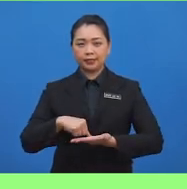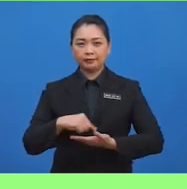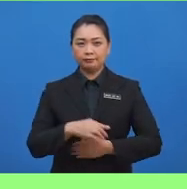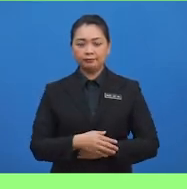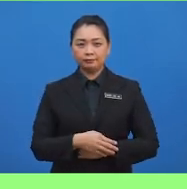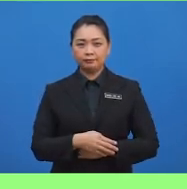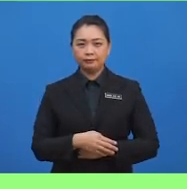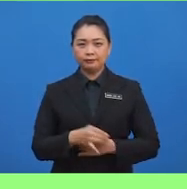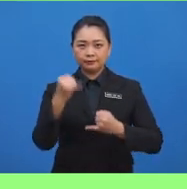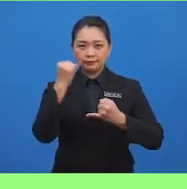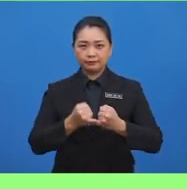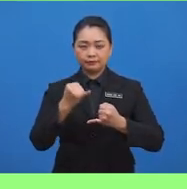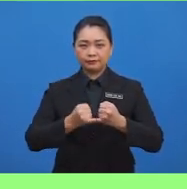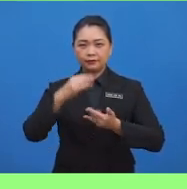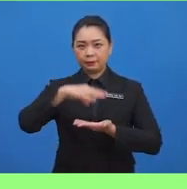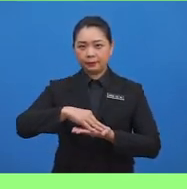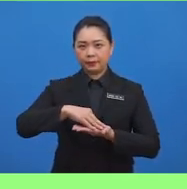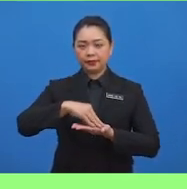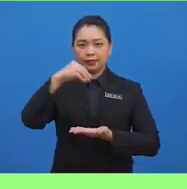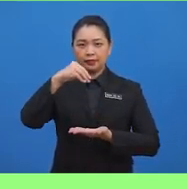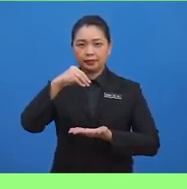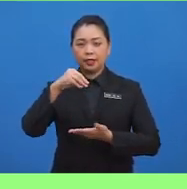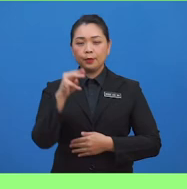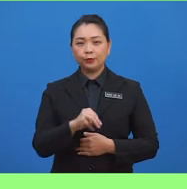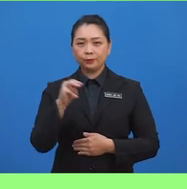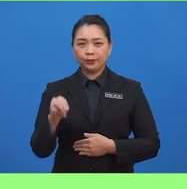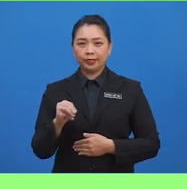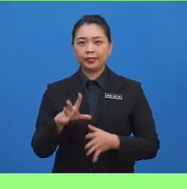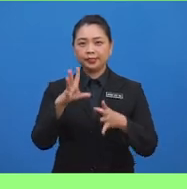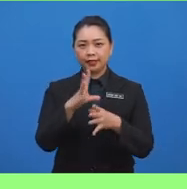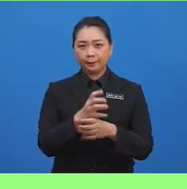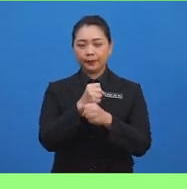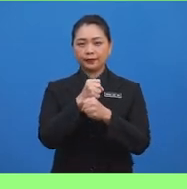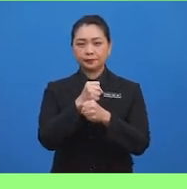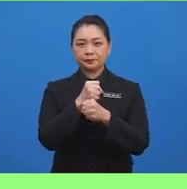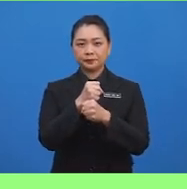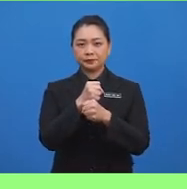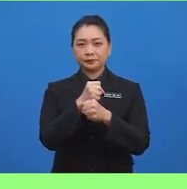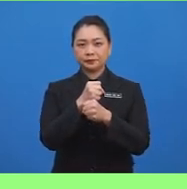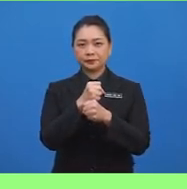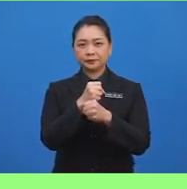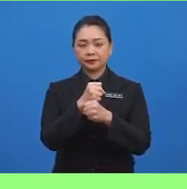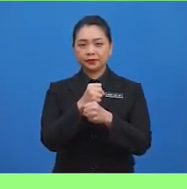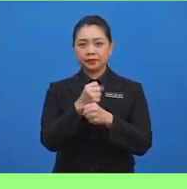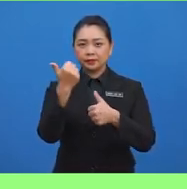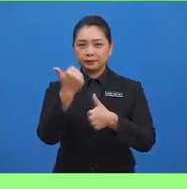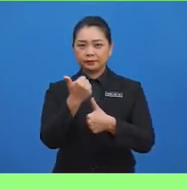pada akhir pembelajaran murid dapat pertama